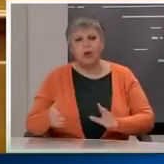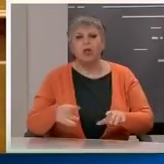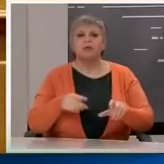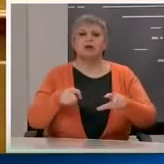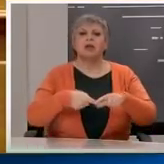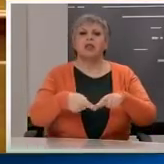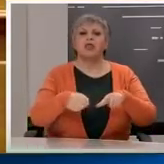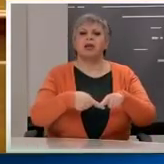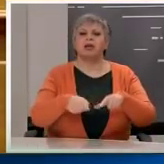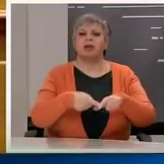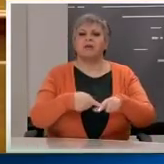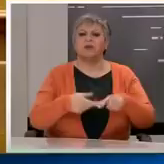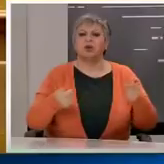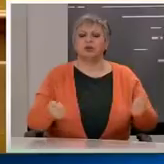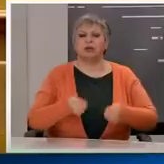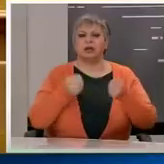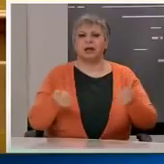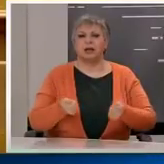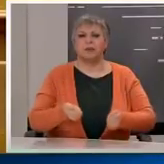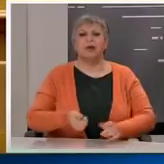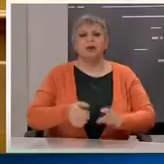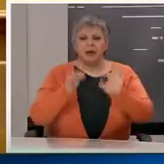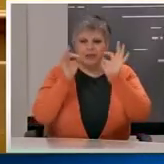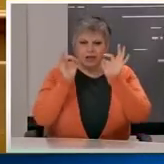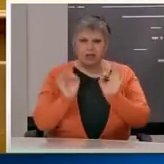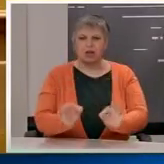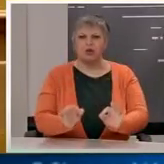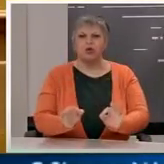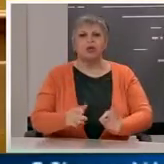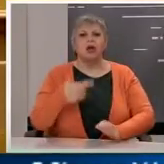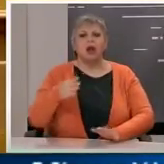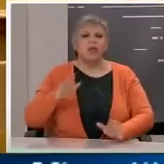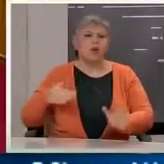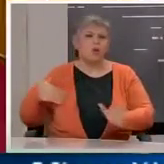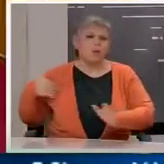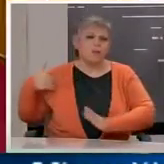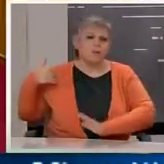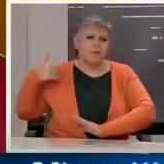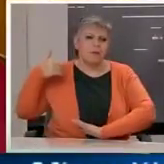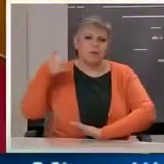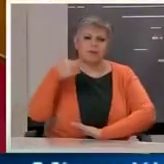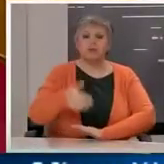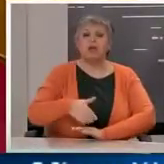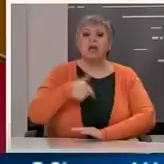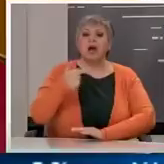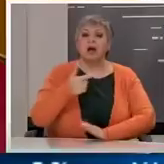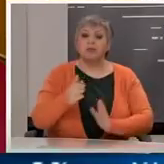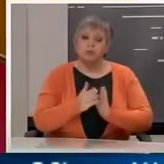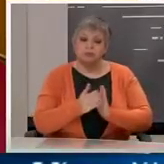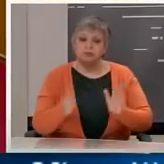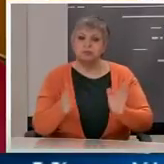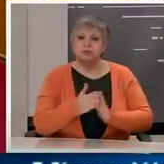βγαίνουν όλα τα δελτία τιμών του δεύτερου εξαμήνου όλων των χρονών, σε όλες τις χρονιές.